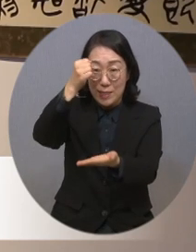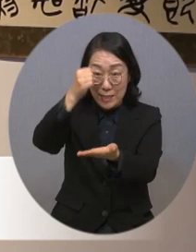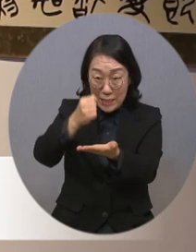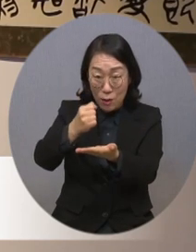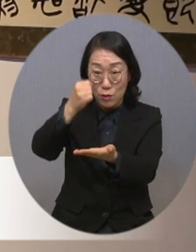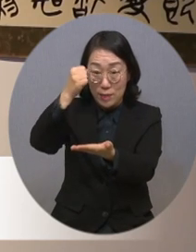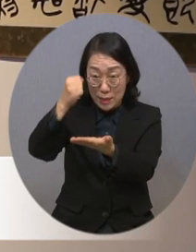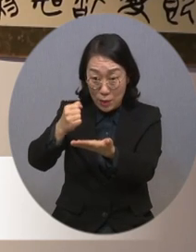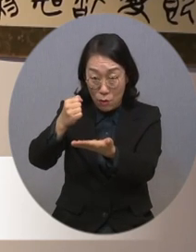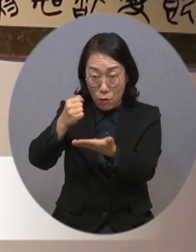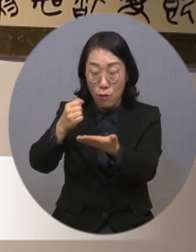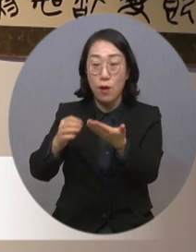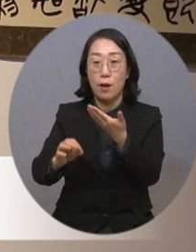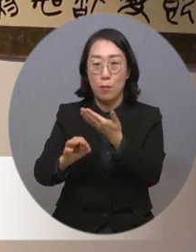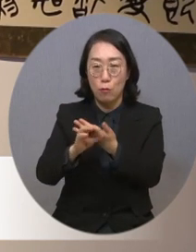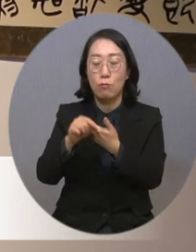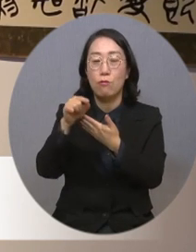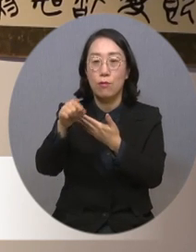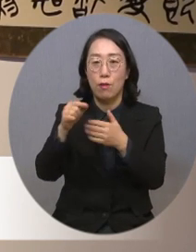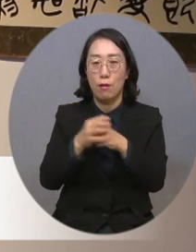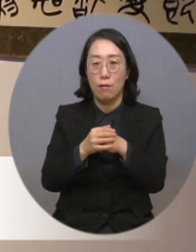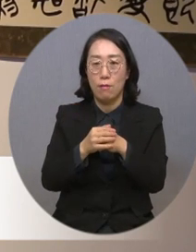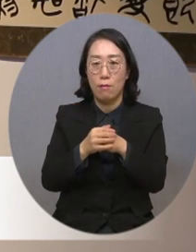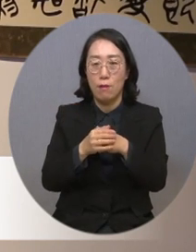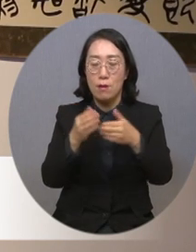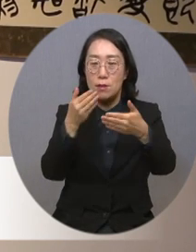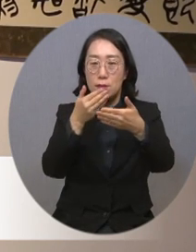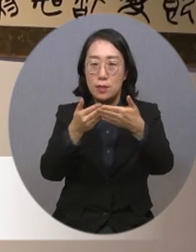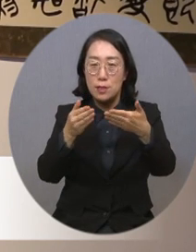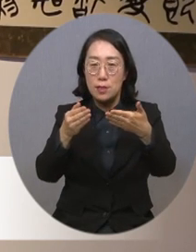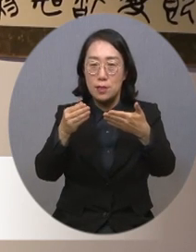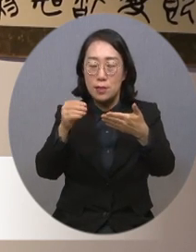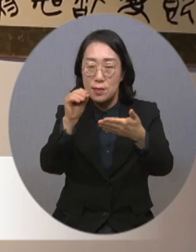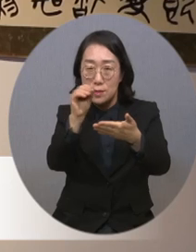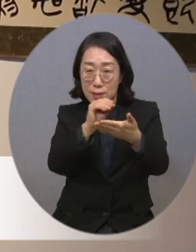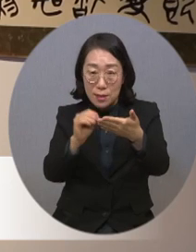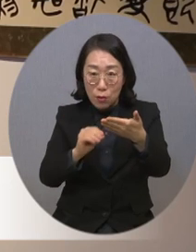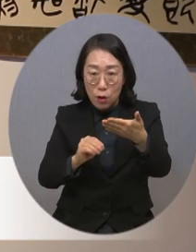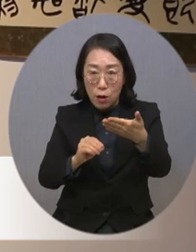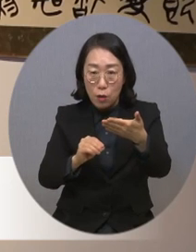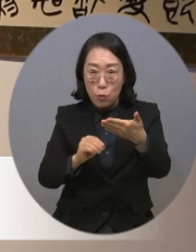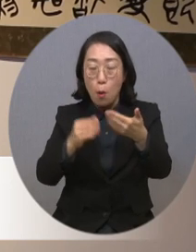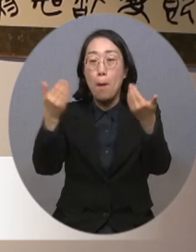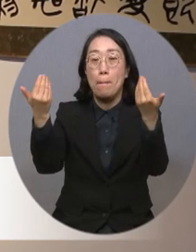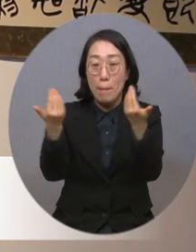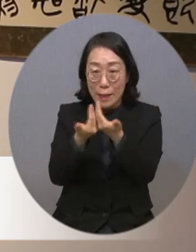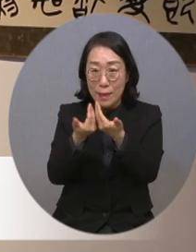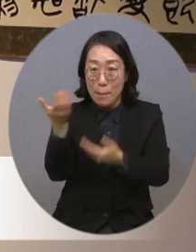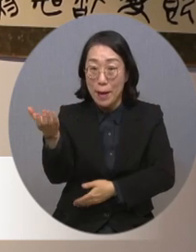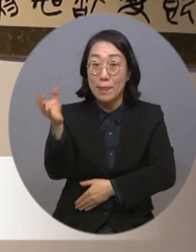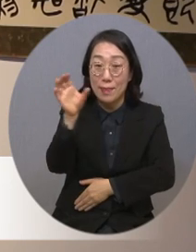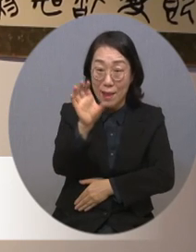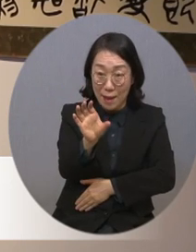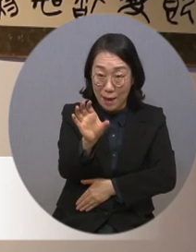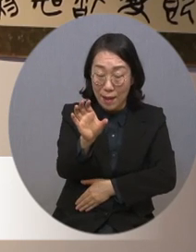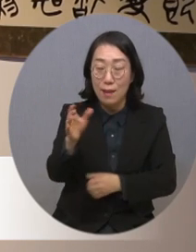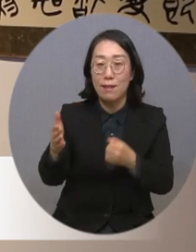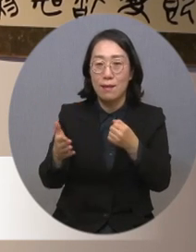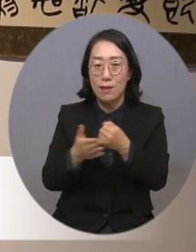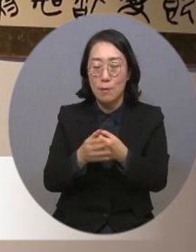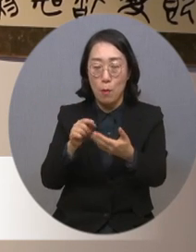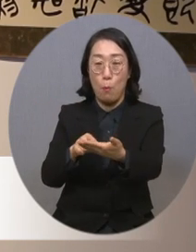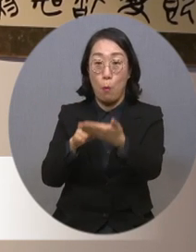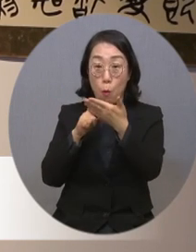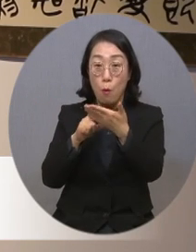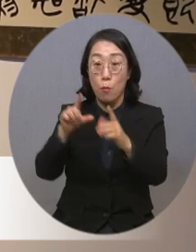나오거든요. 그러면 그게 글 쓰는 것하고 찍혀 나오는 것하고 방향이 틀리거든요. 그래서 거기에 딱 찍혀